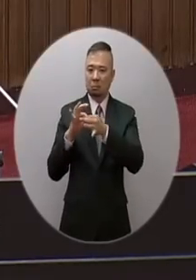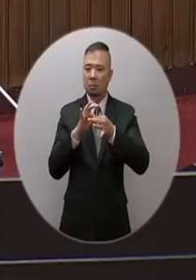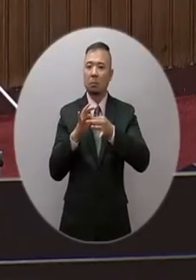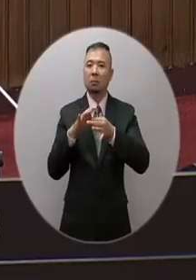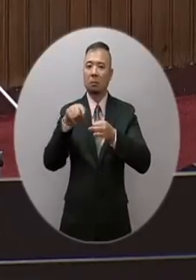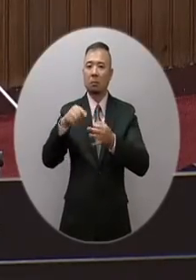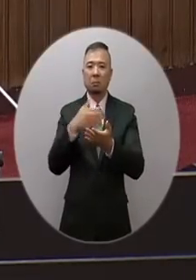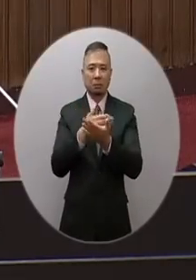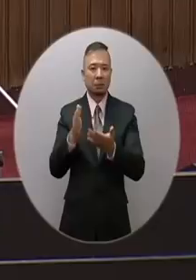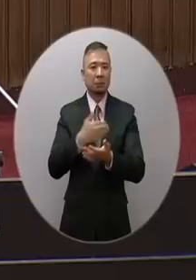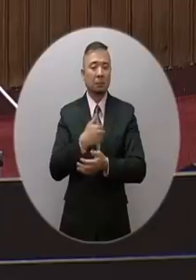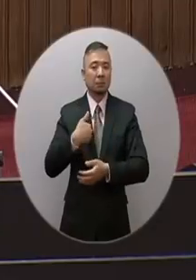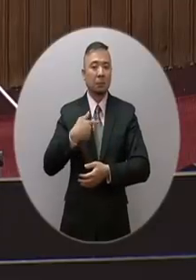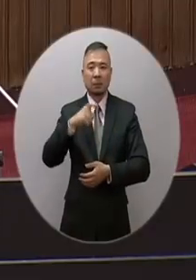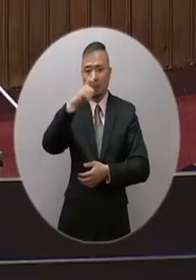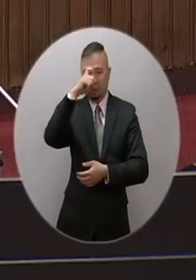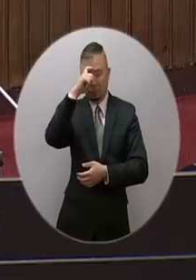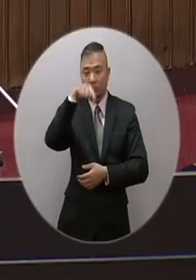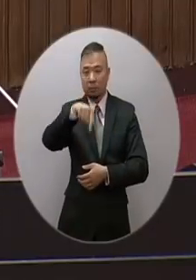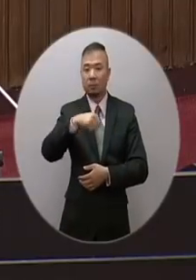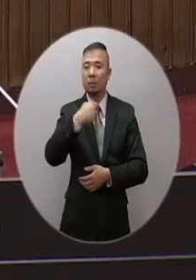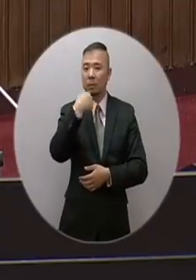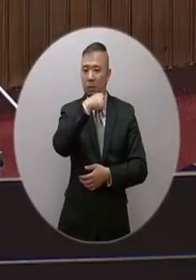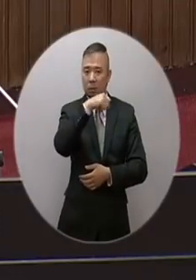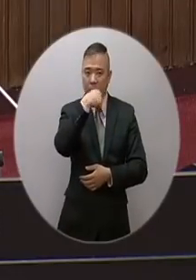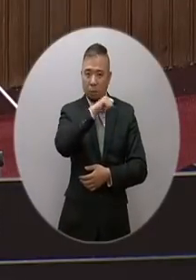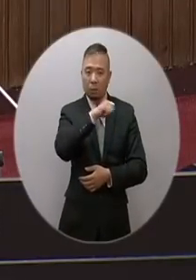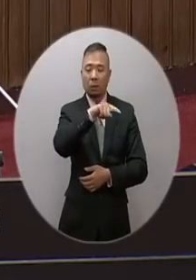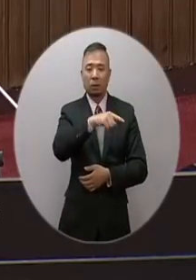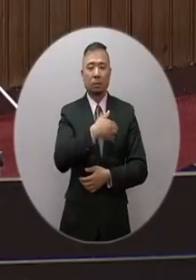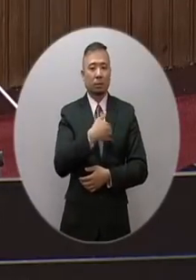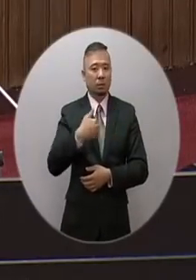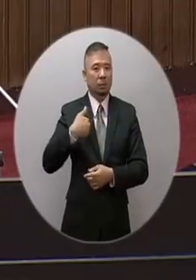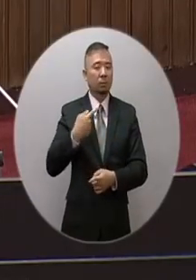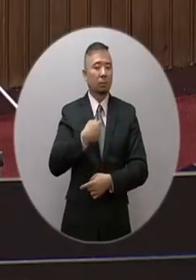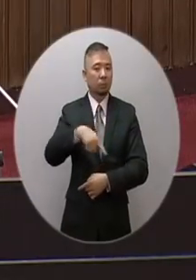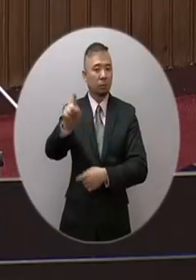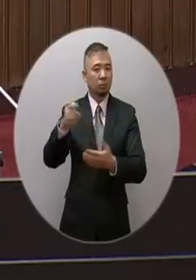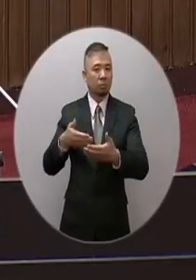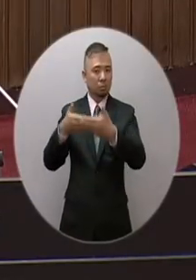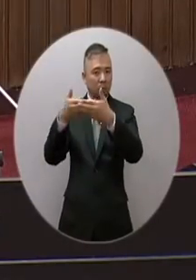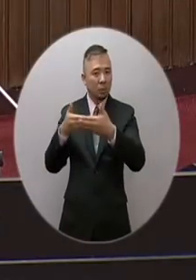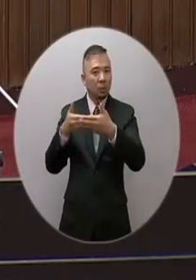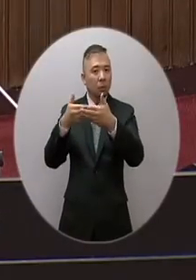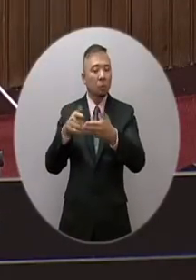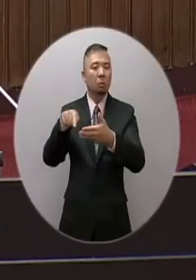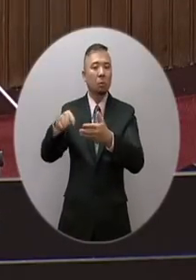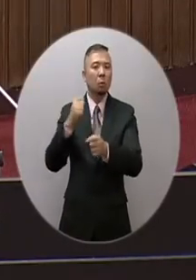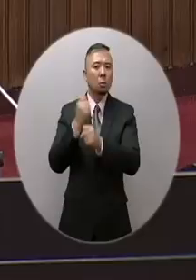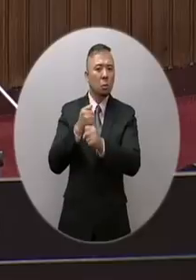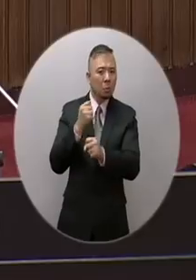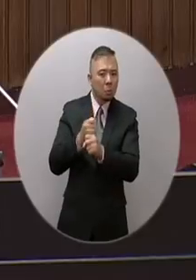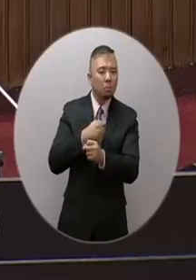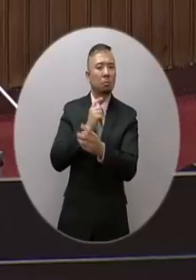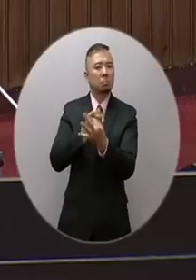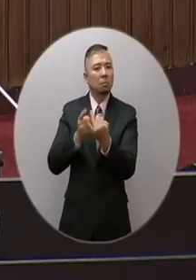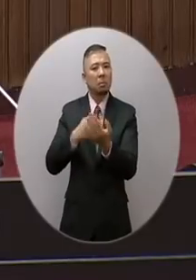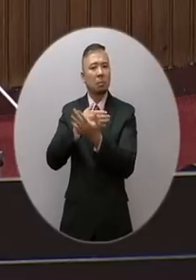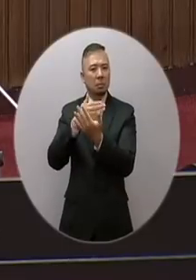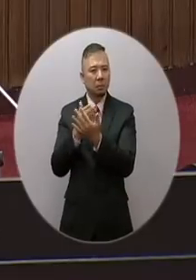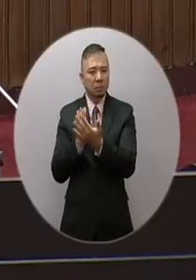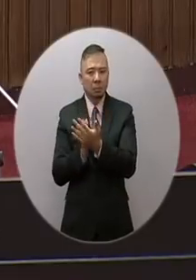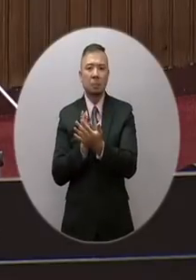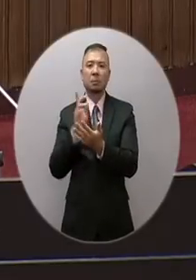胞享有国民待遇，分享大陆发展的机遇的对台两岸政策，必然随